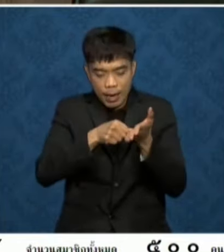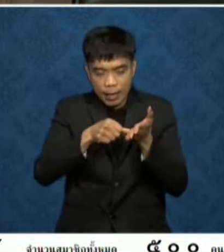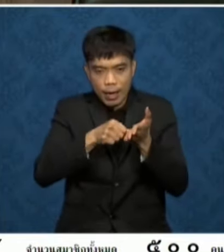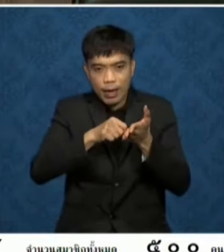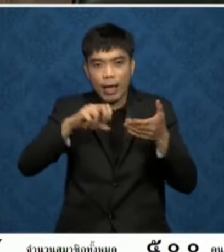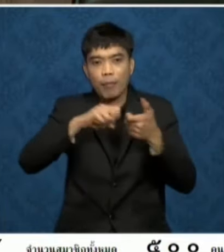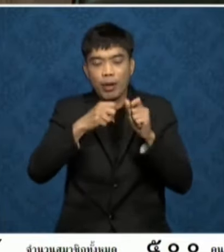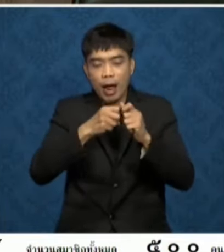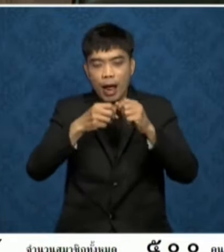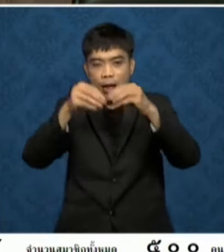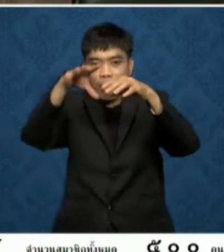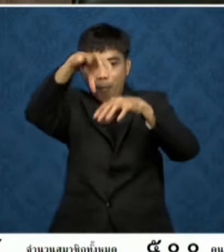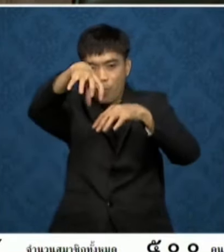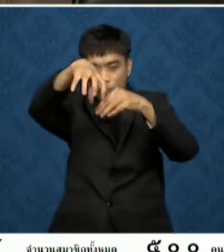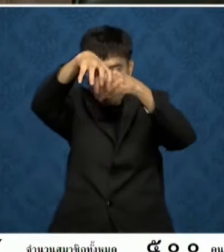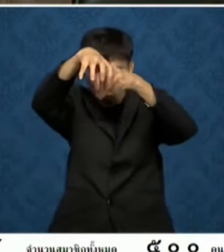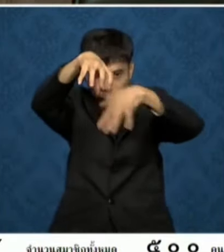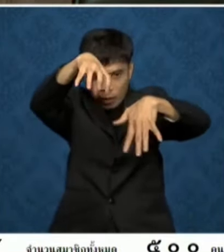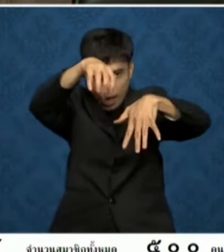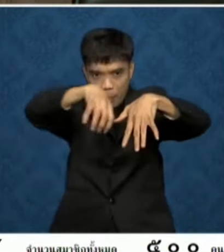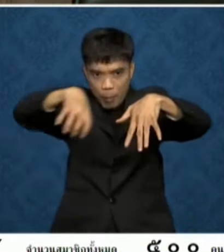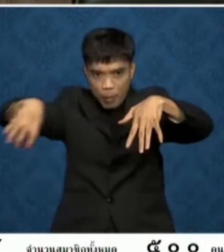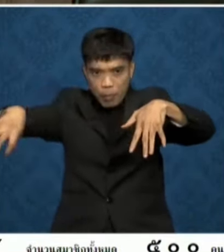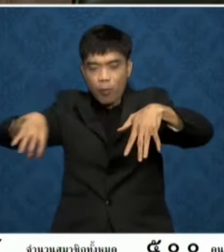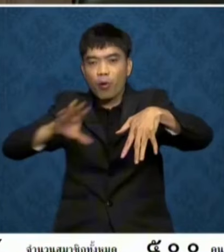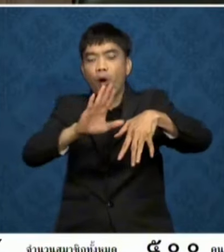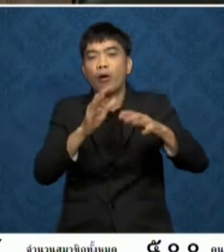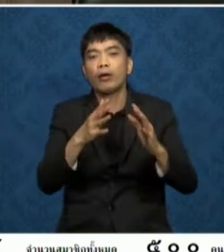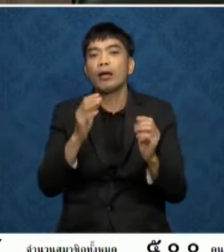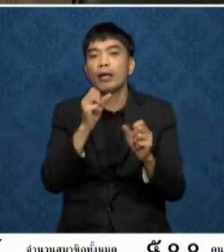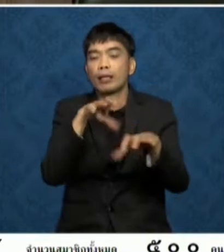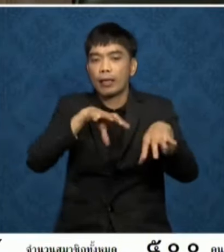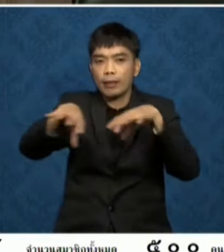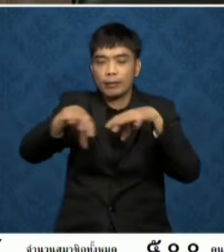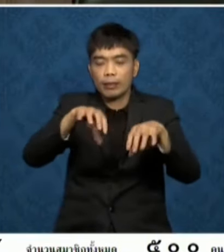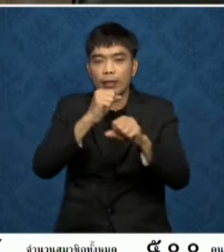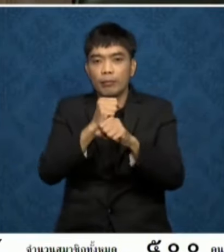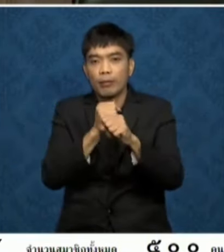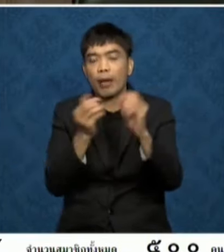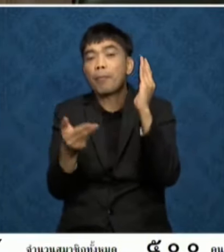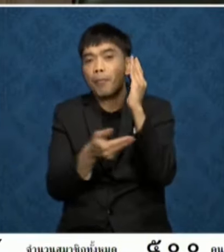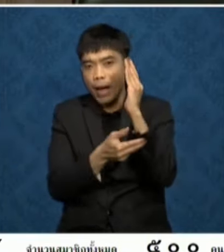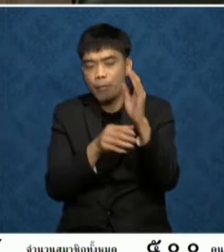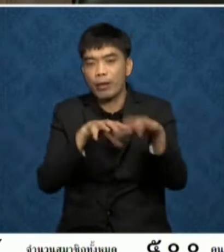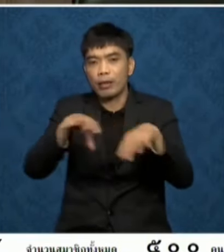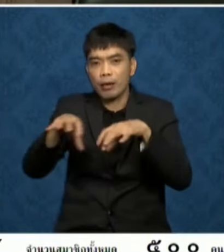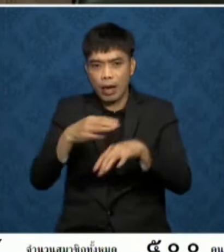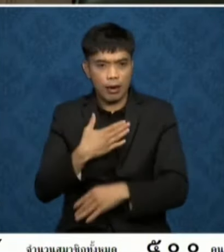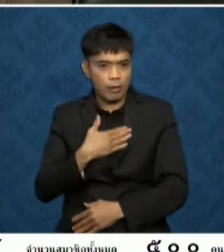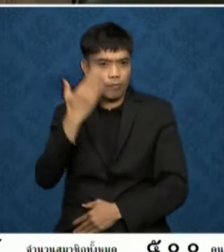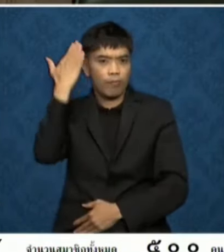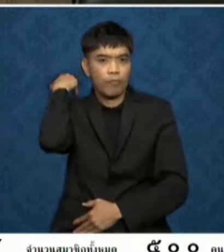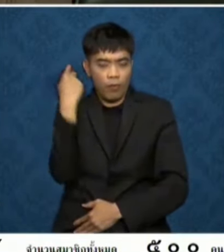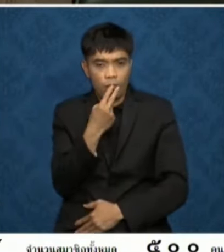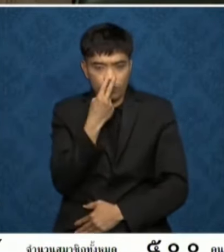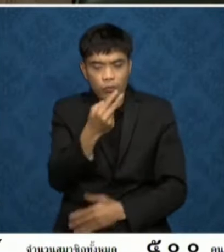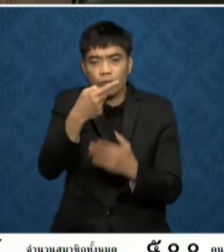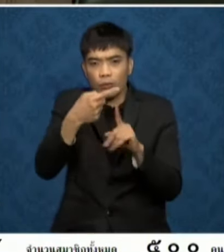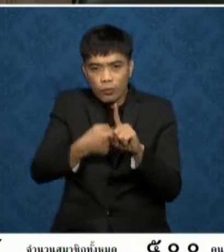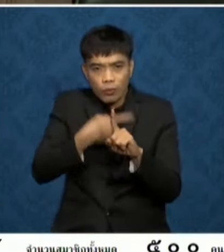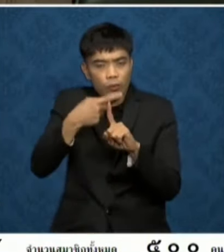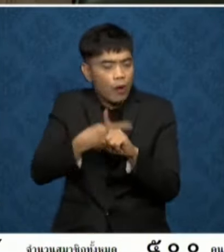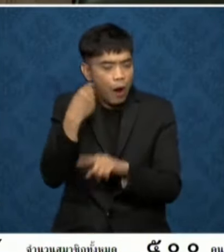ครับท่านประธานครับน้ำมันปาล์มเนี่ยผมเพิ่งมารู้แล้วก็จริงๆติดตามมาหลายเดือนครับว่าเป็นสินค้าทาง